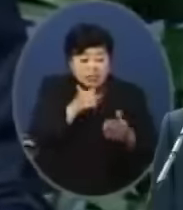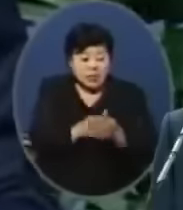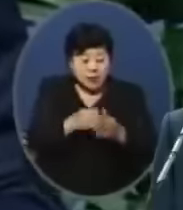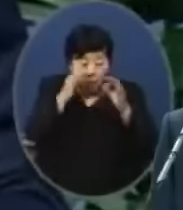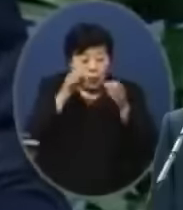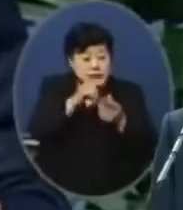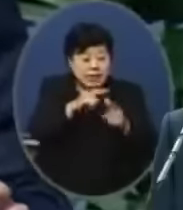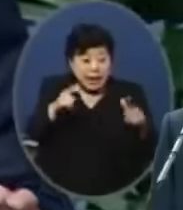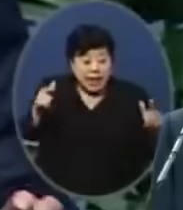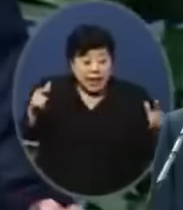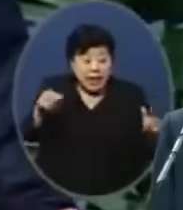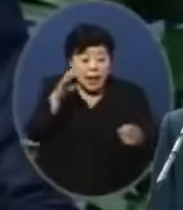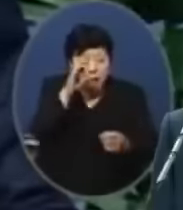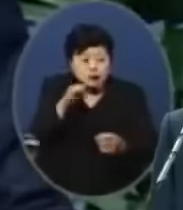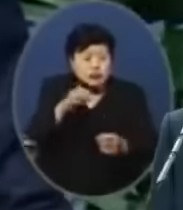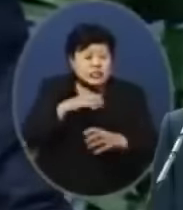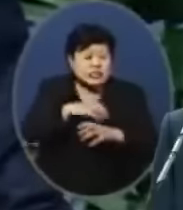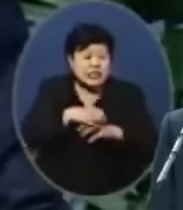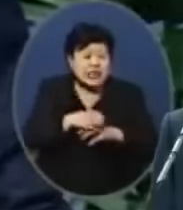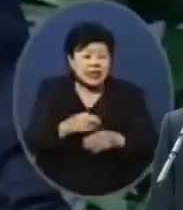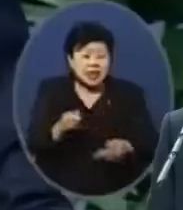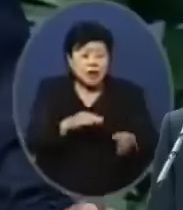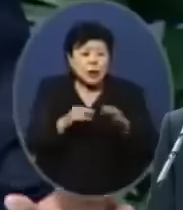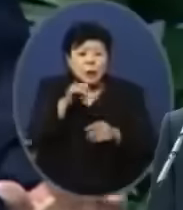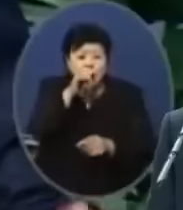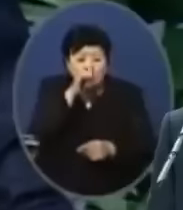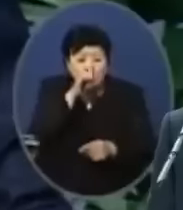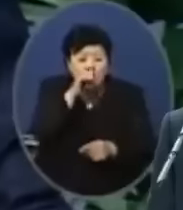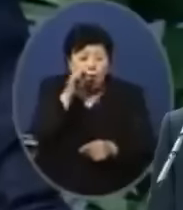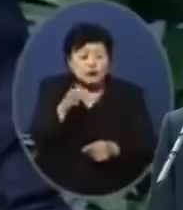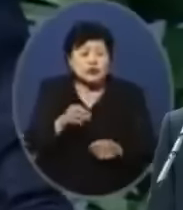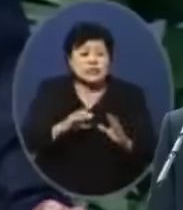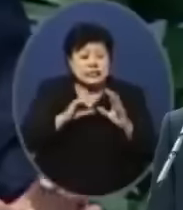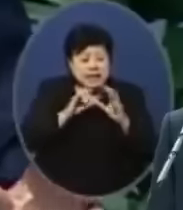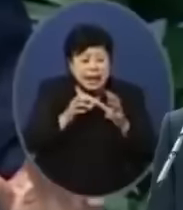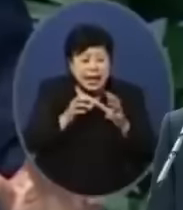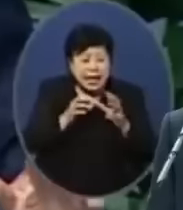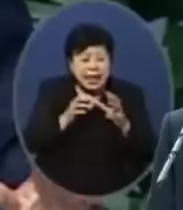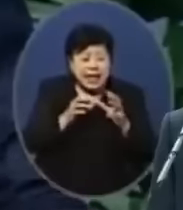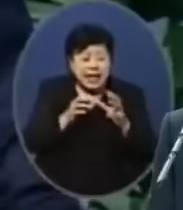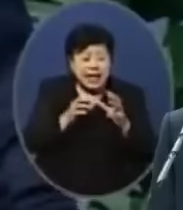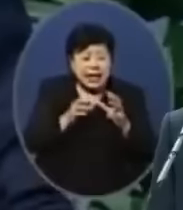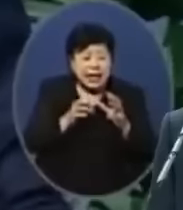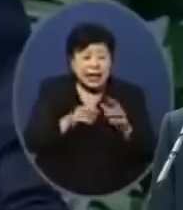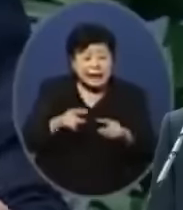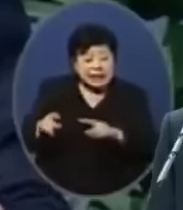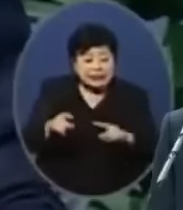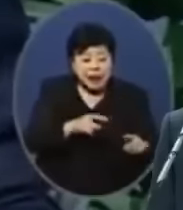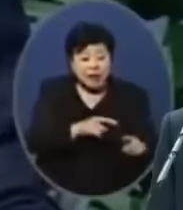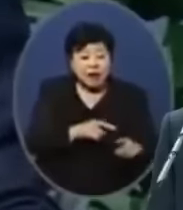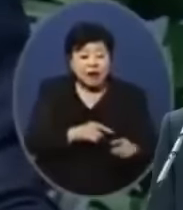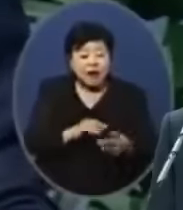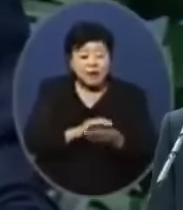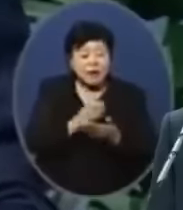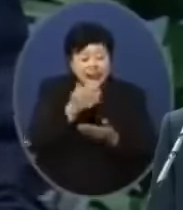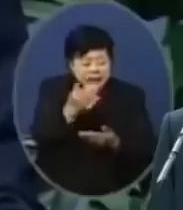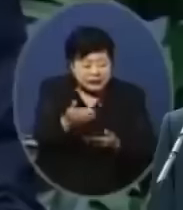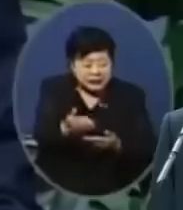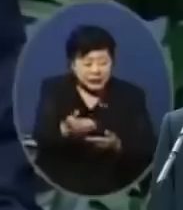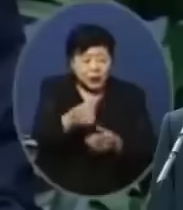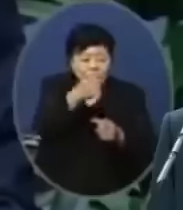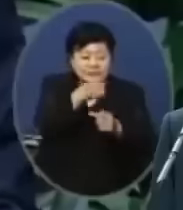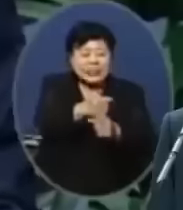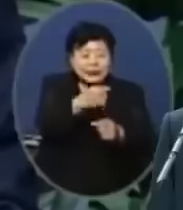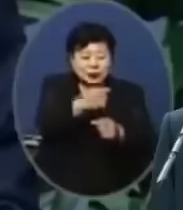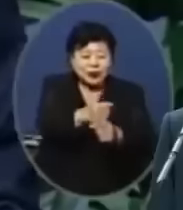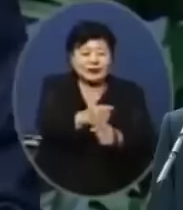안 보여도 물질적인 세계를 덮고 있으면서 물질적인 세계를 다스리고 변화시키고